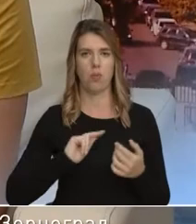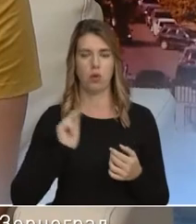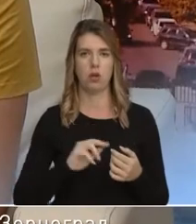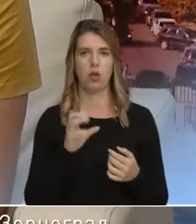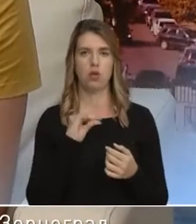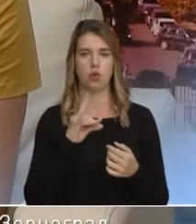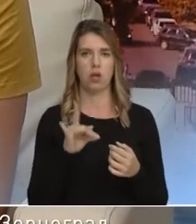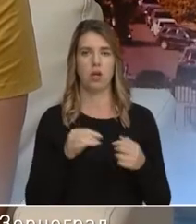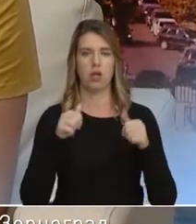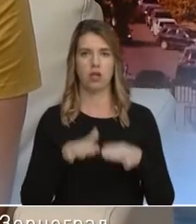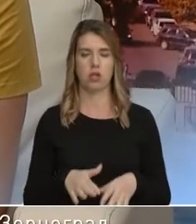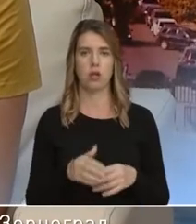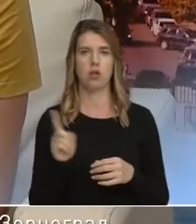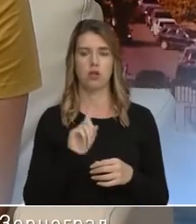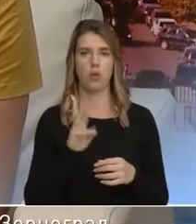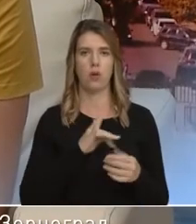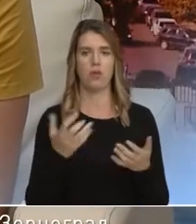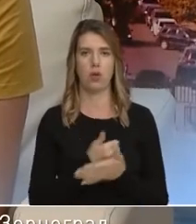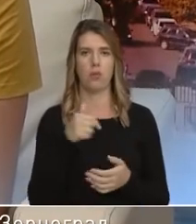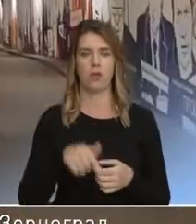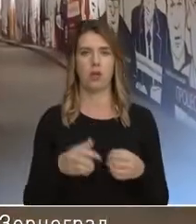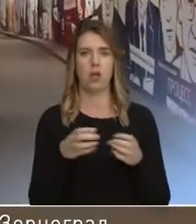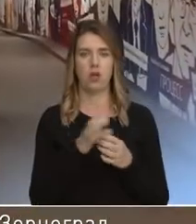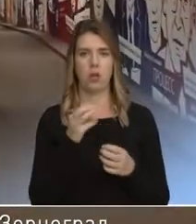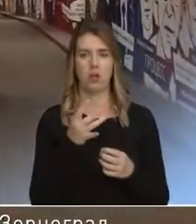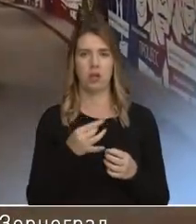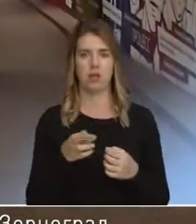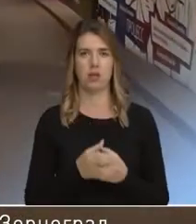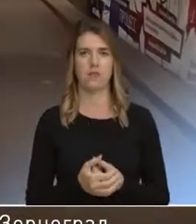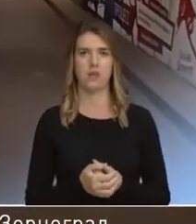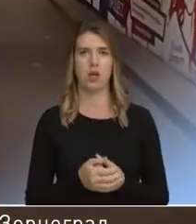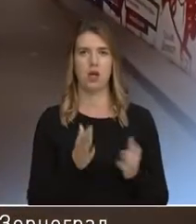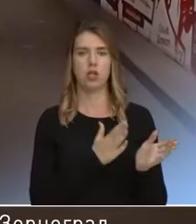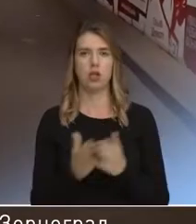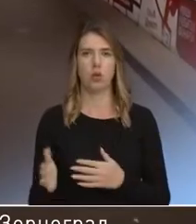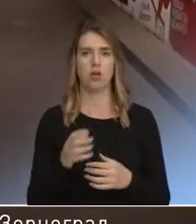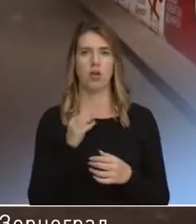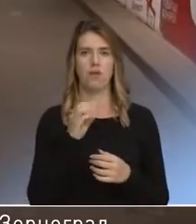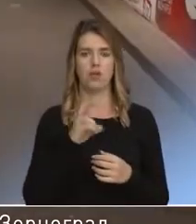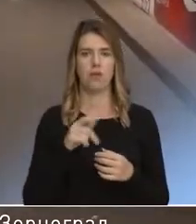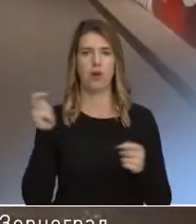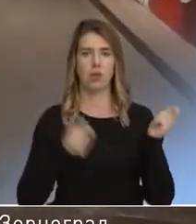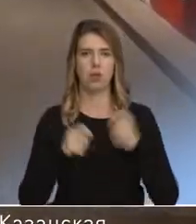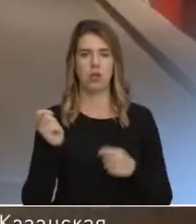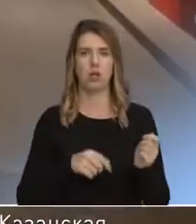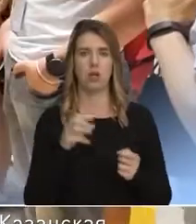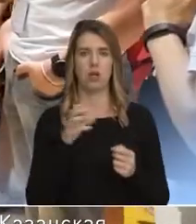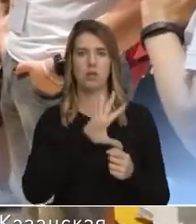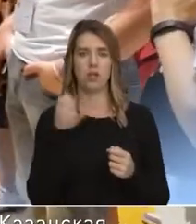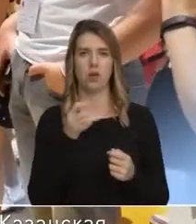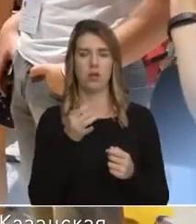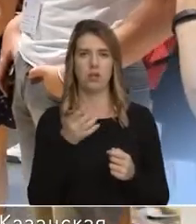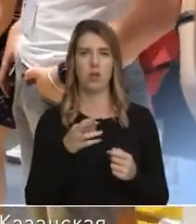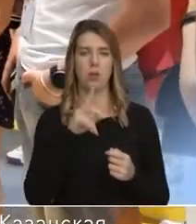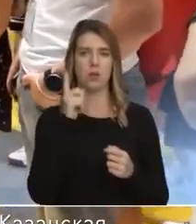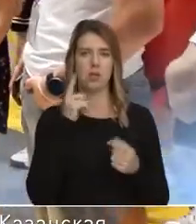но жюри решили, что мы победим именно в этой номинации. Ежегодно на фестиваль приезжают медиацентры со всей